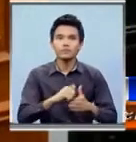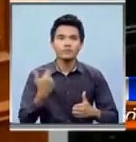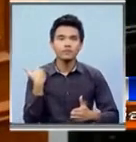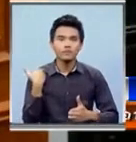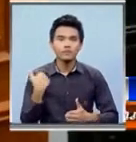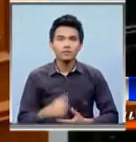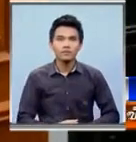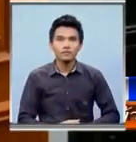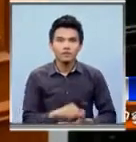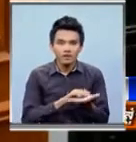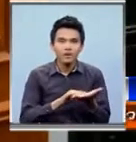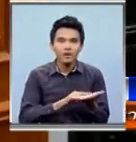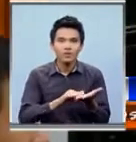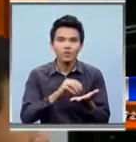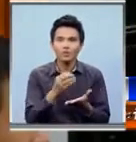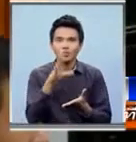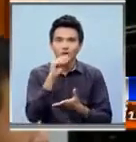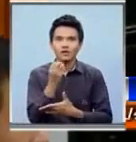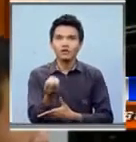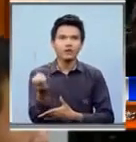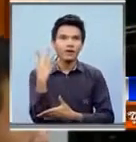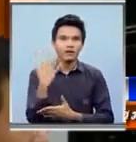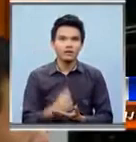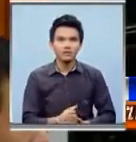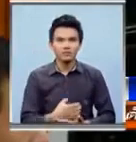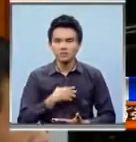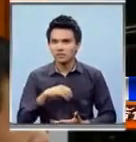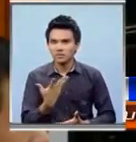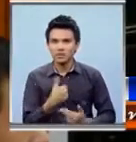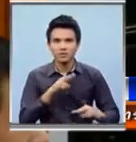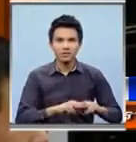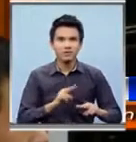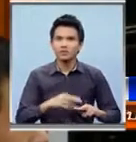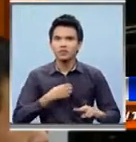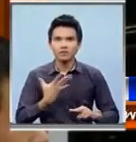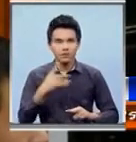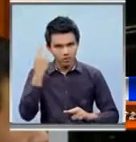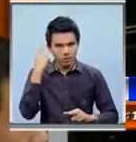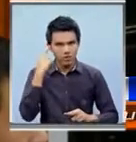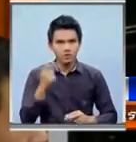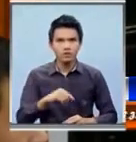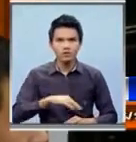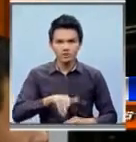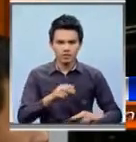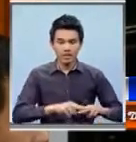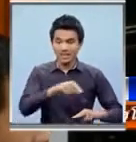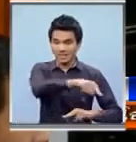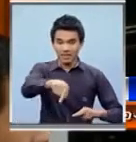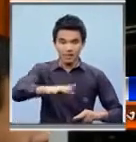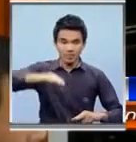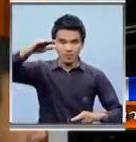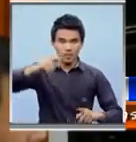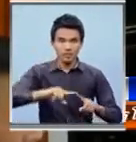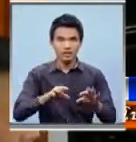ขอโทษเสียงดังไม่อยากให้มานั่งตรงนี้ไม่อยากมาอยู่บนที่จริงที่ตรงนั้นเลยนะครับแต่มันก็จำเป็น